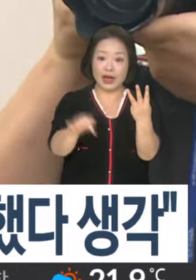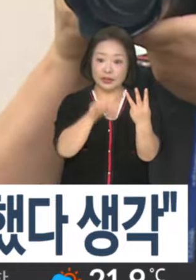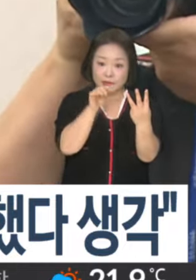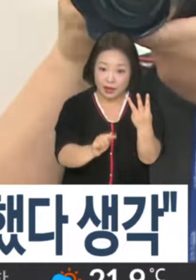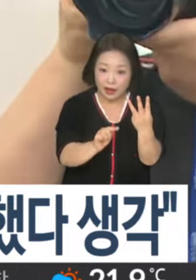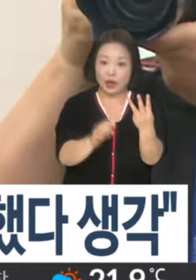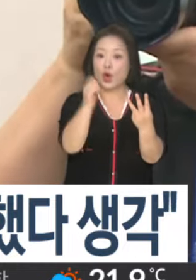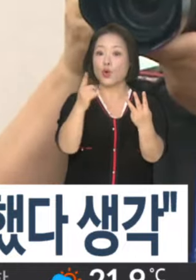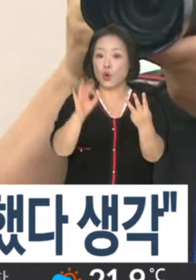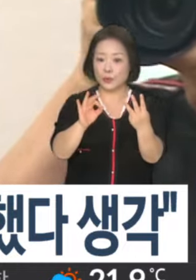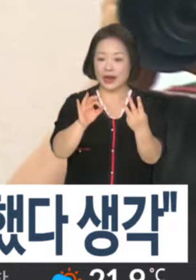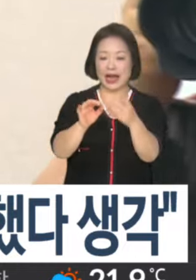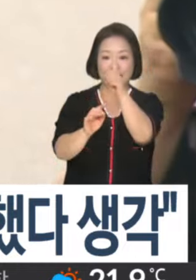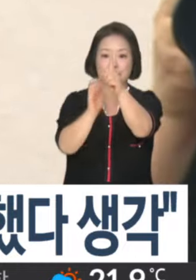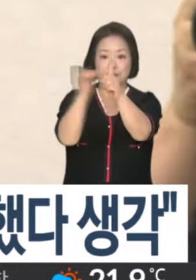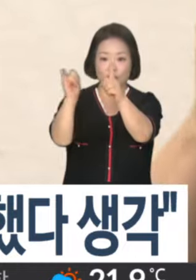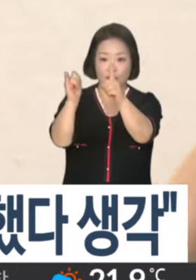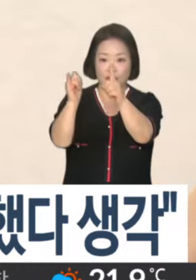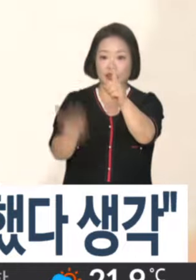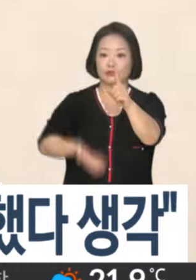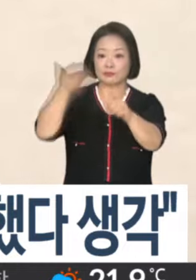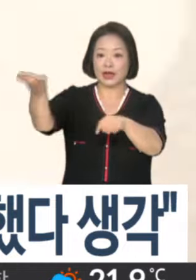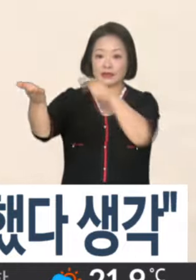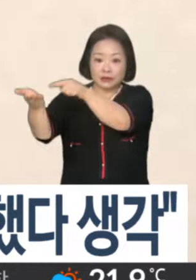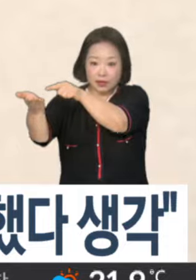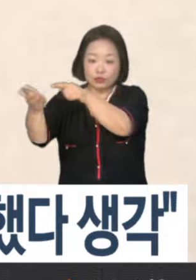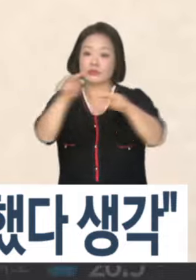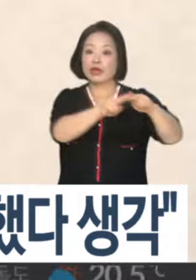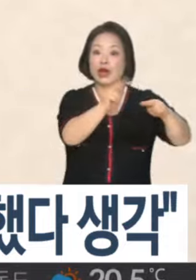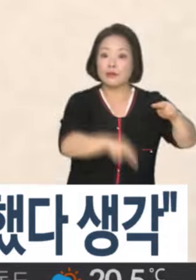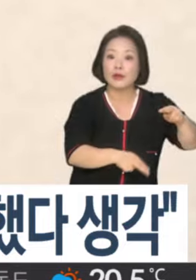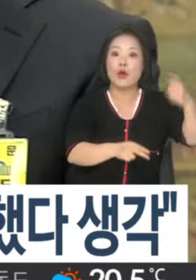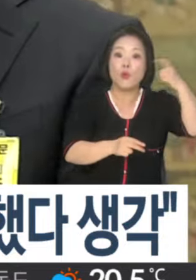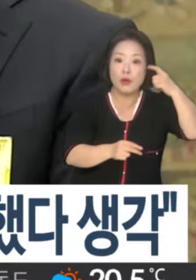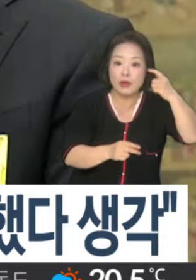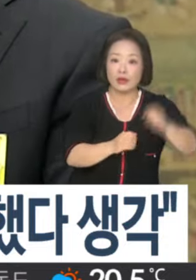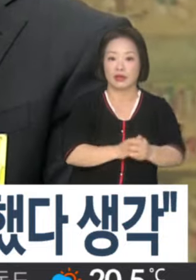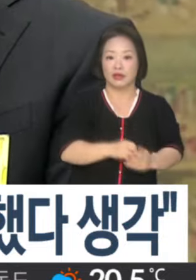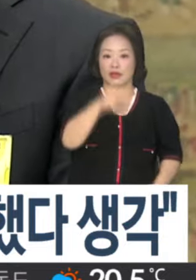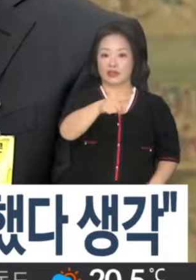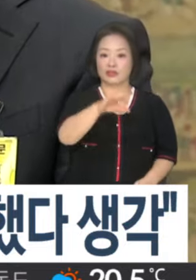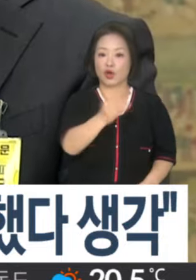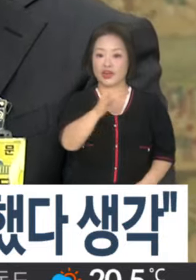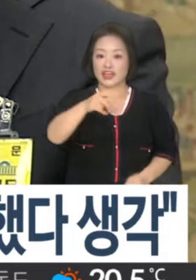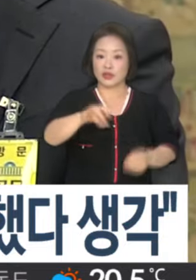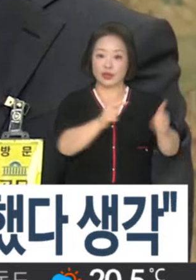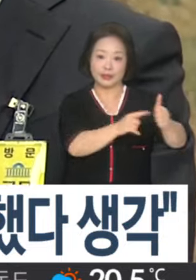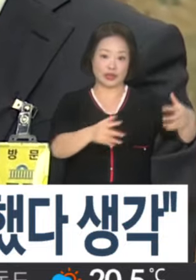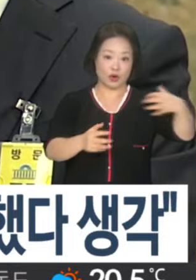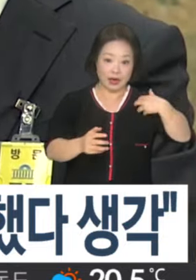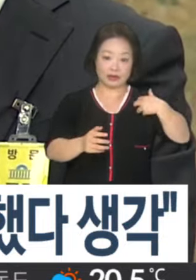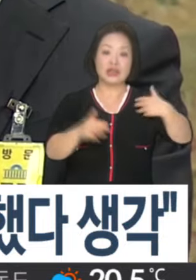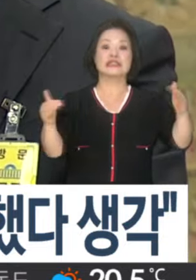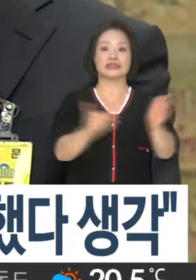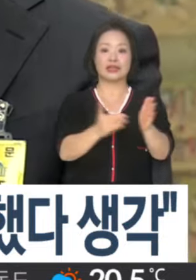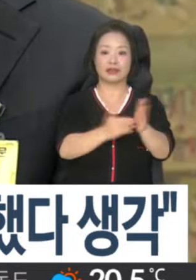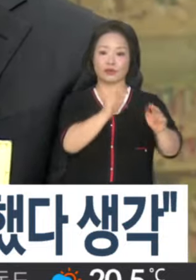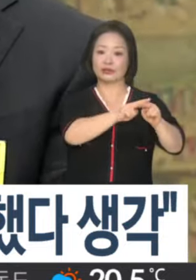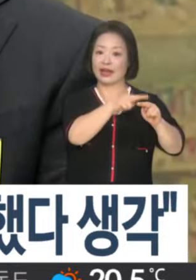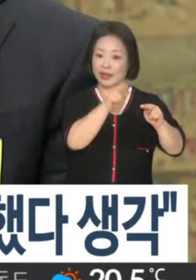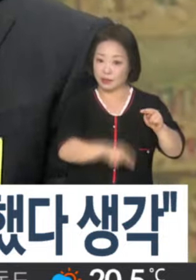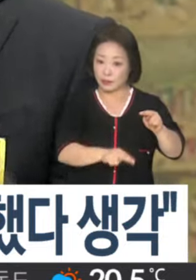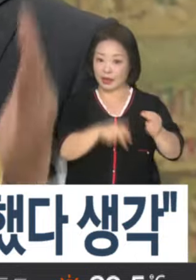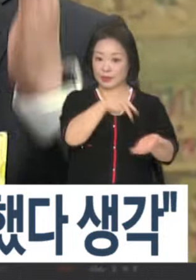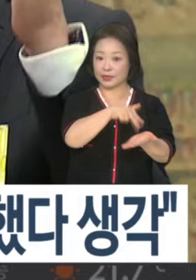사령탑으로 추천한 뒤 갑자기 사임한 배경도 쟁점이었습니다. 정 위원장은 역할을 다했다고 생각했다고 사의를 밝힌